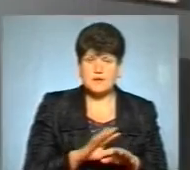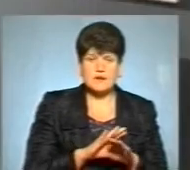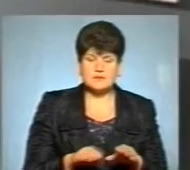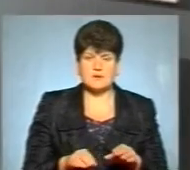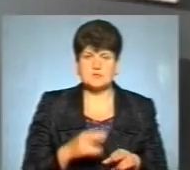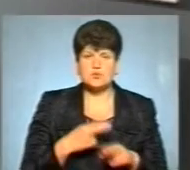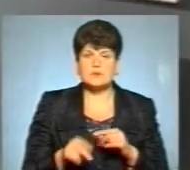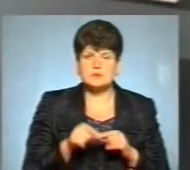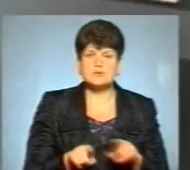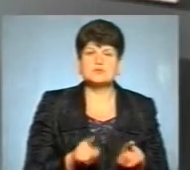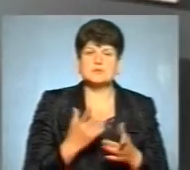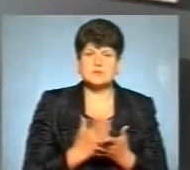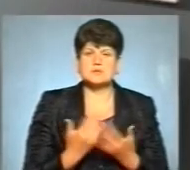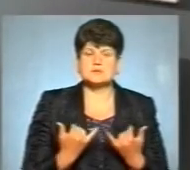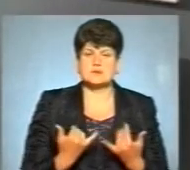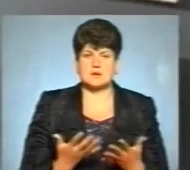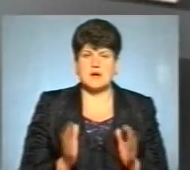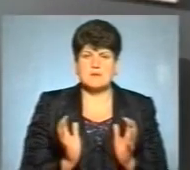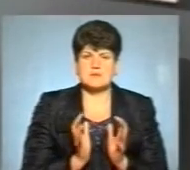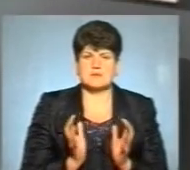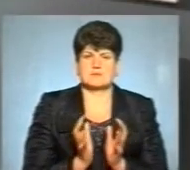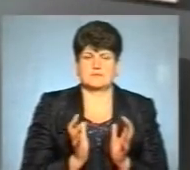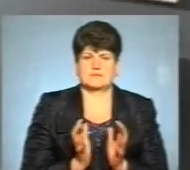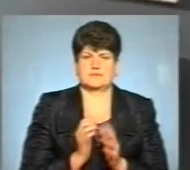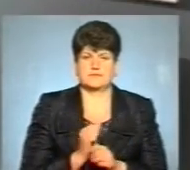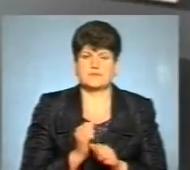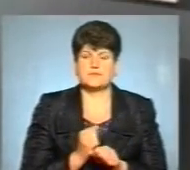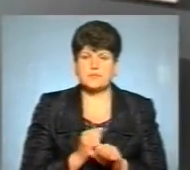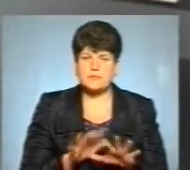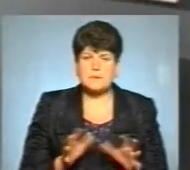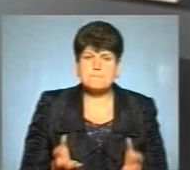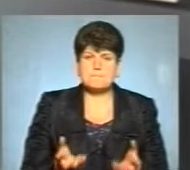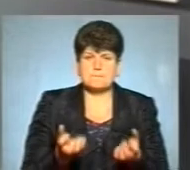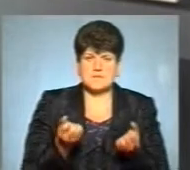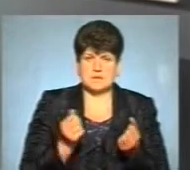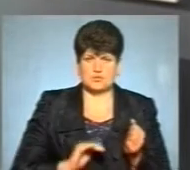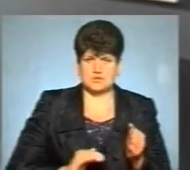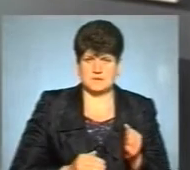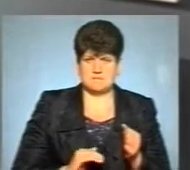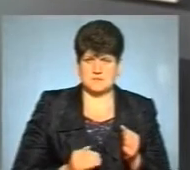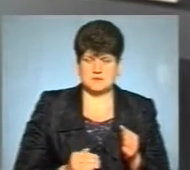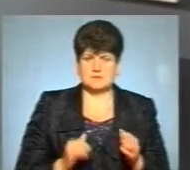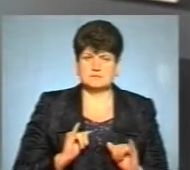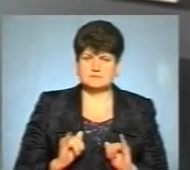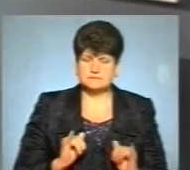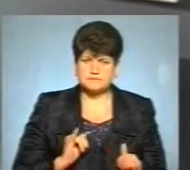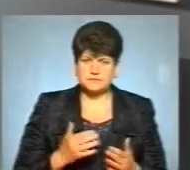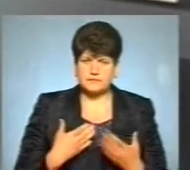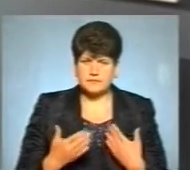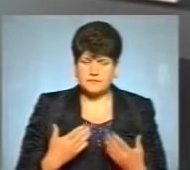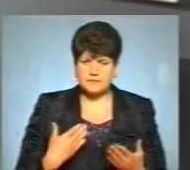є зараз. Тобто максимально їх зберегти і тим самим підтримуючи бізнес. Лояльне ставлення,